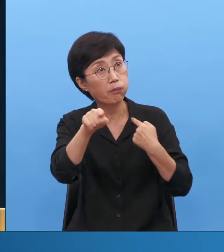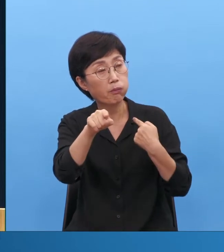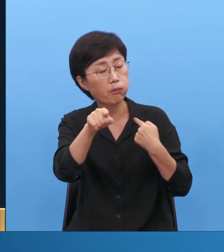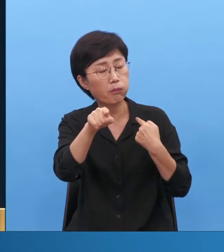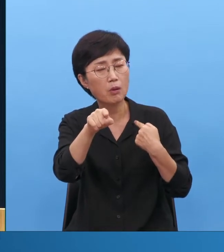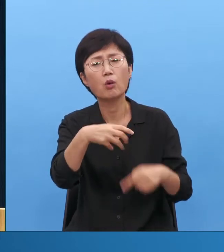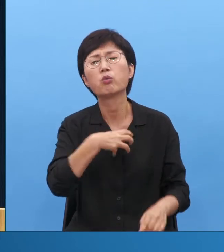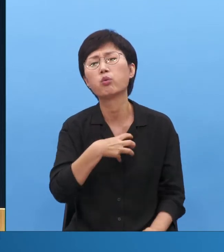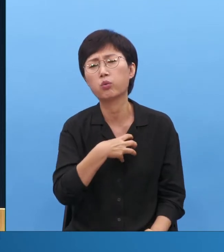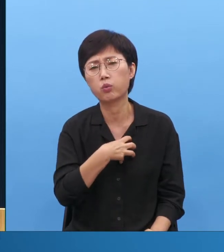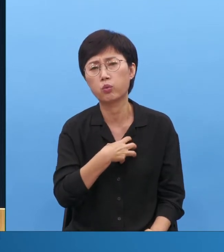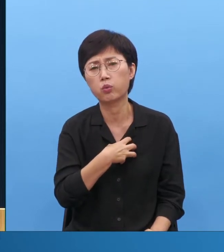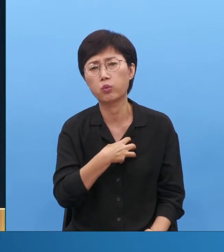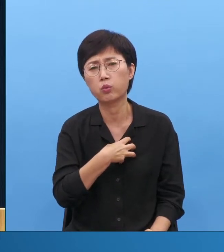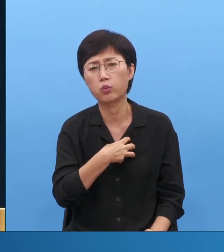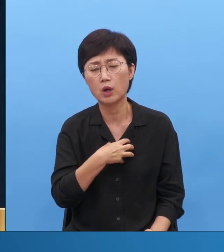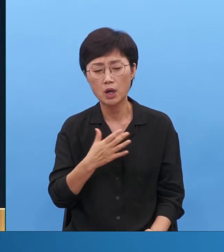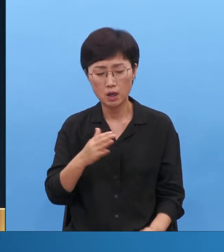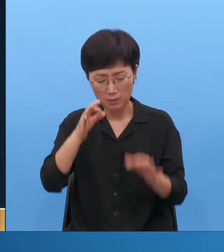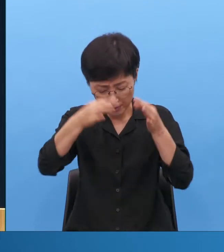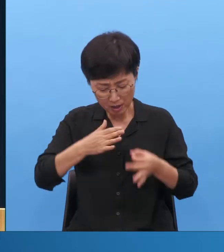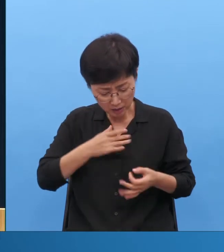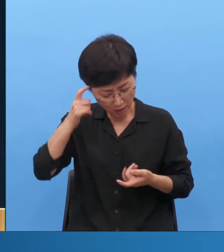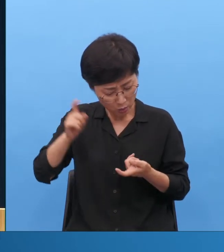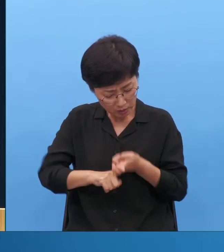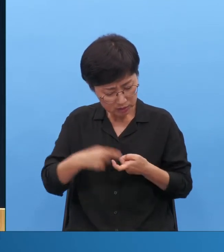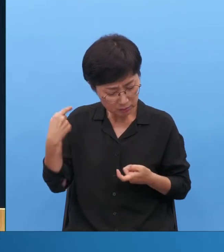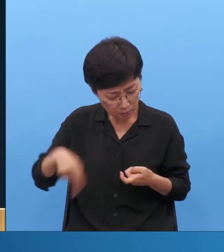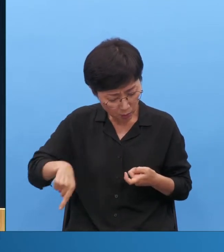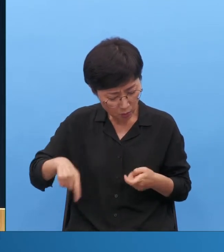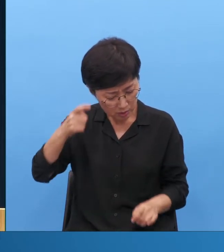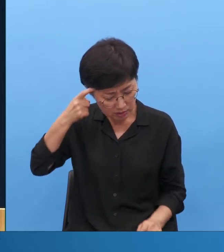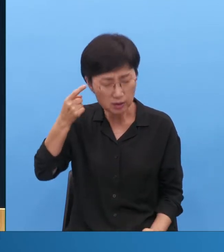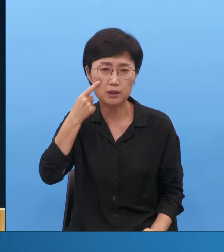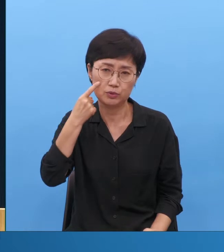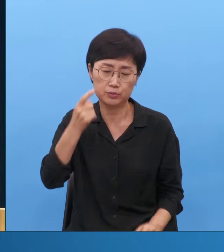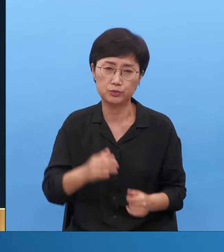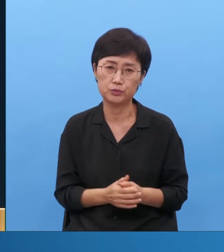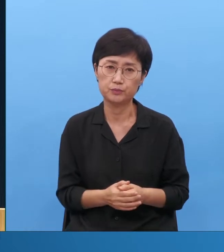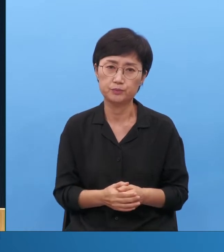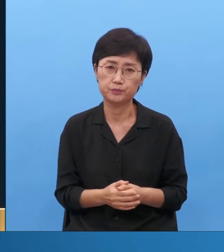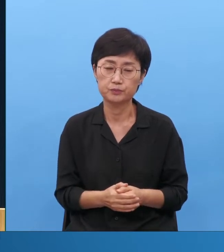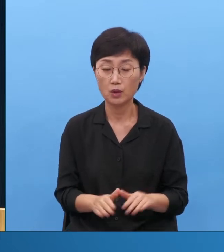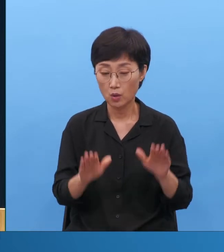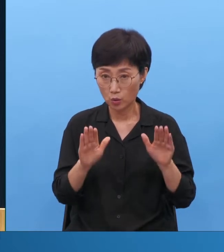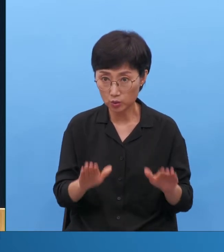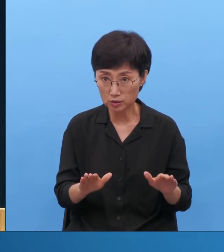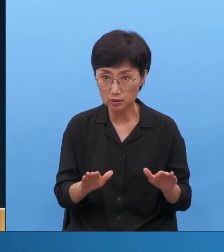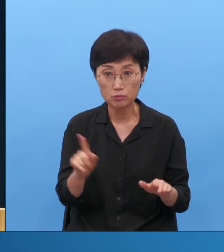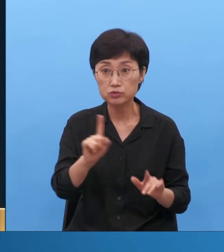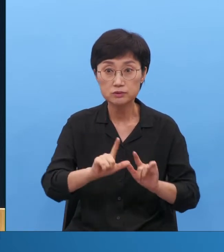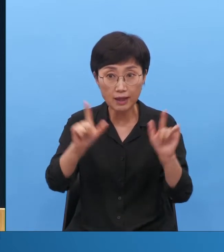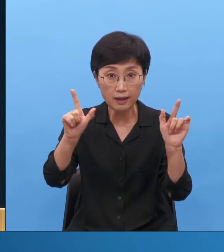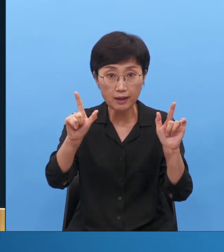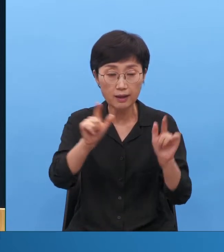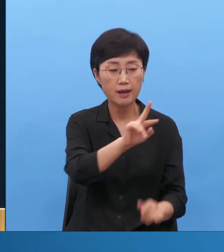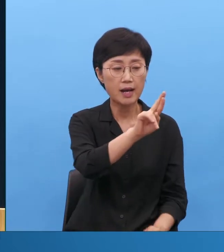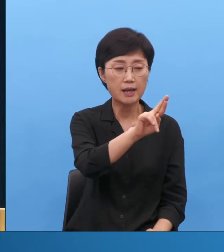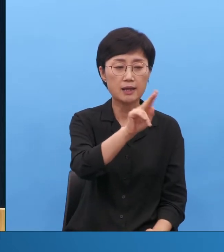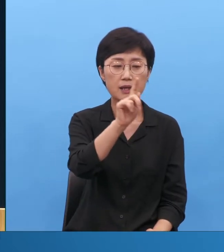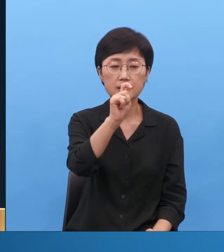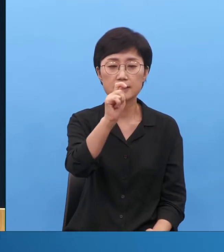big problem. 관심도 안 돼 있다니까요. But people have an interest elsewhere. 오늘 RTS 주일입니다. Today we're